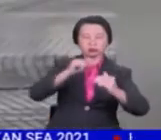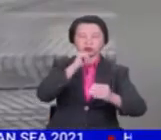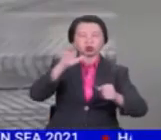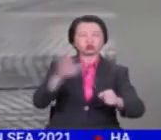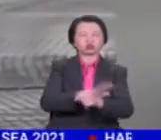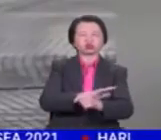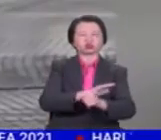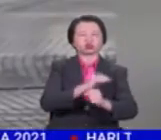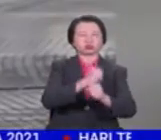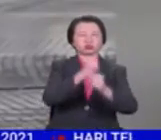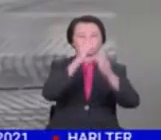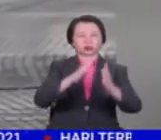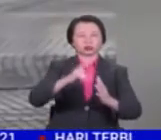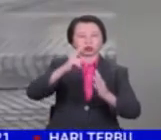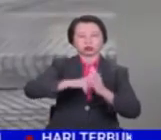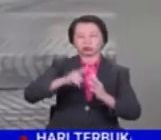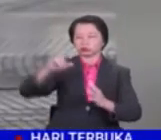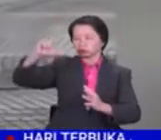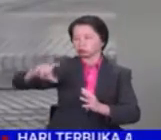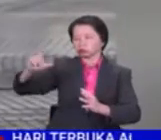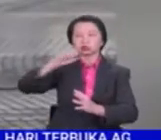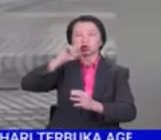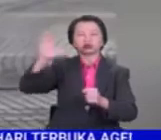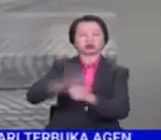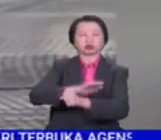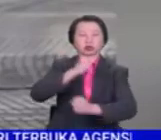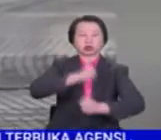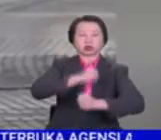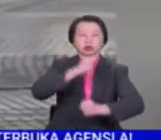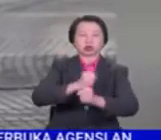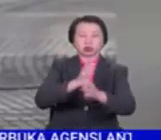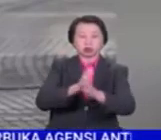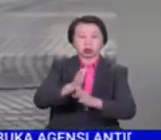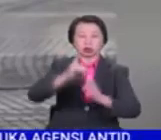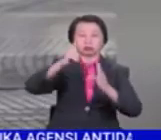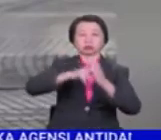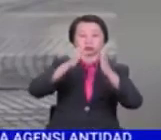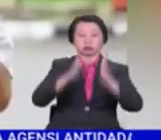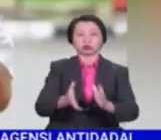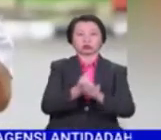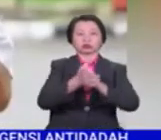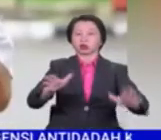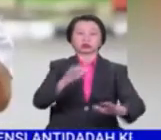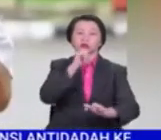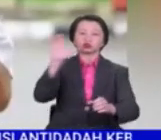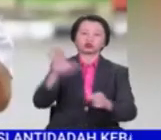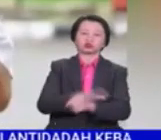kekurangan tenaga kerja warga Nepal dan tempatan untuk bekerja di sektor keselamatan.